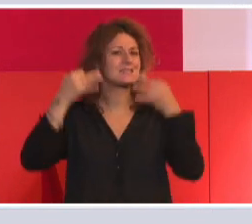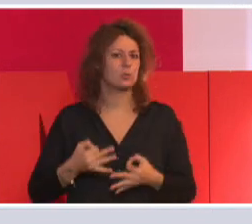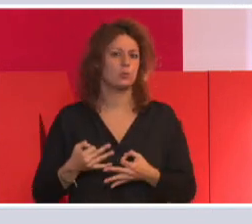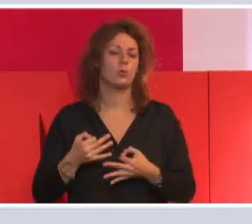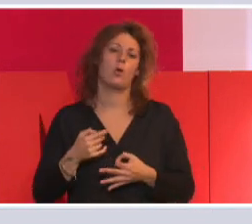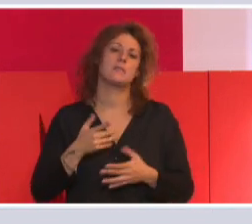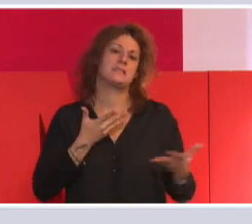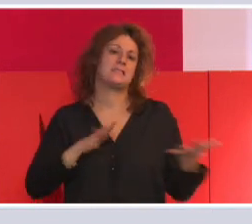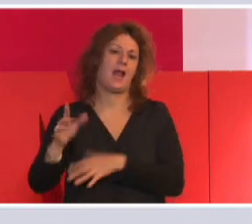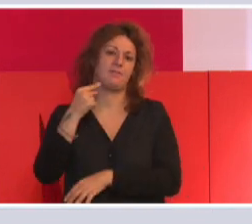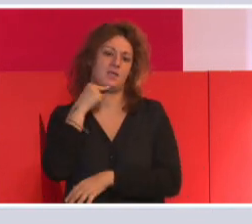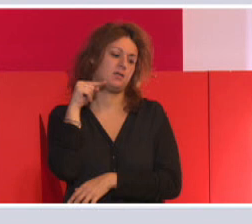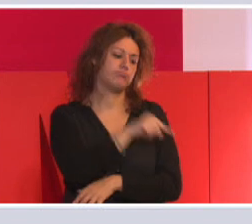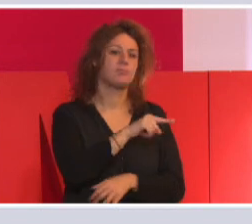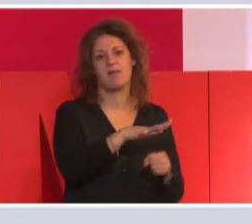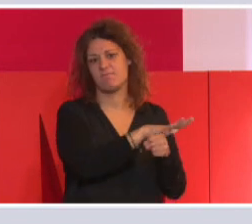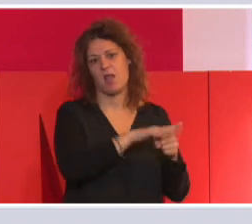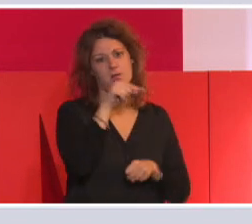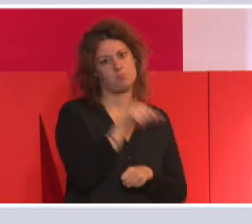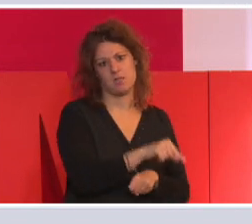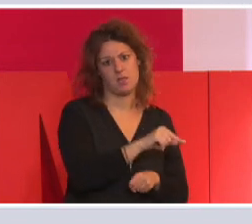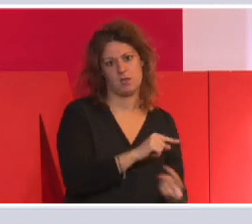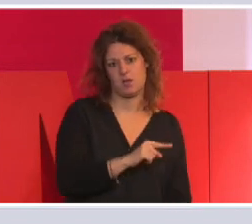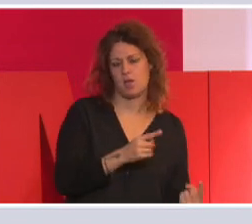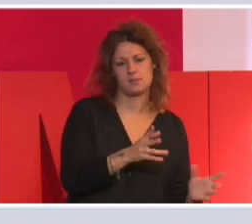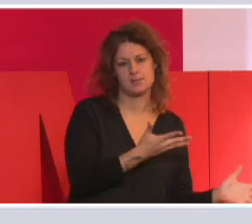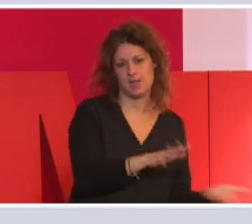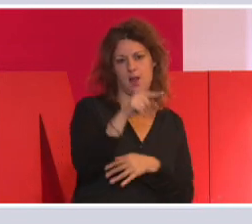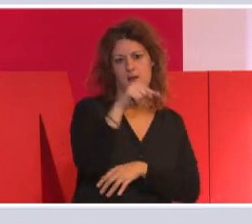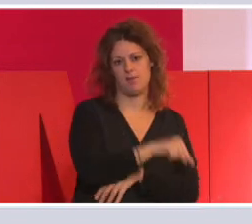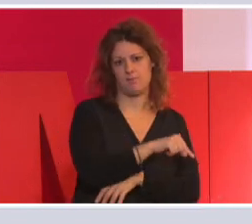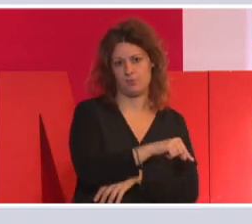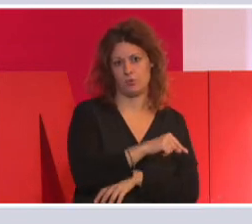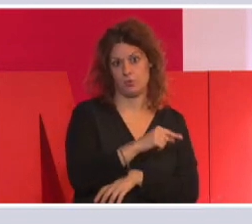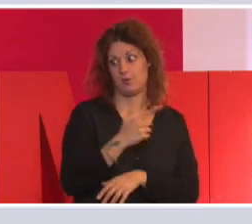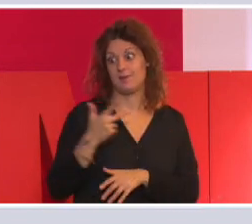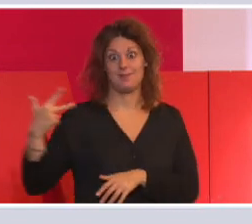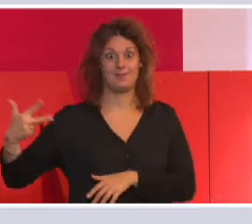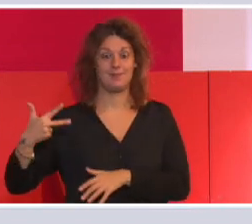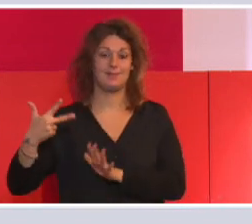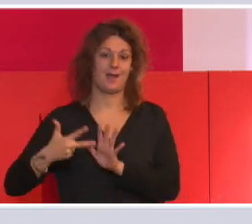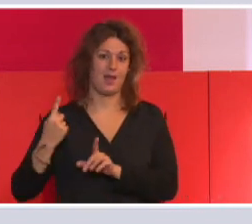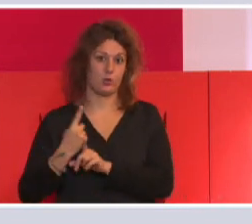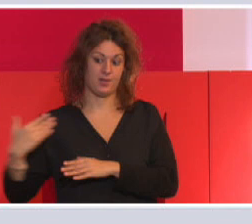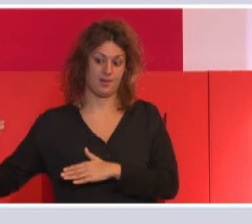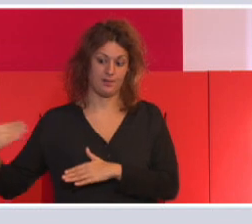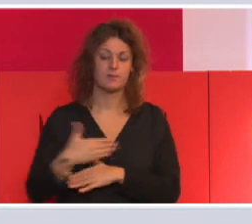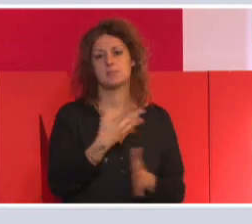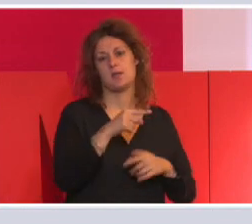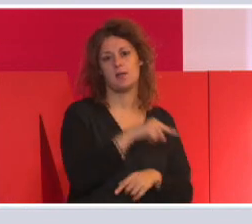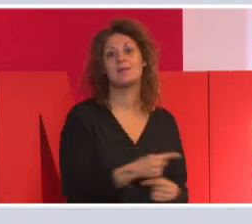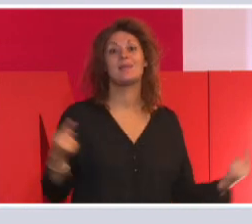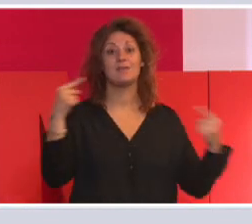egoica cioè legata poi alla sopravvivenza del nostro caro sono dilemmi morali non c'è una risposta giusta o sbagliata c'è un modo differente di